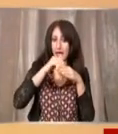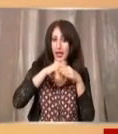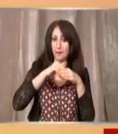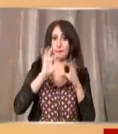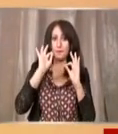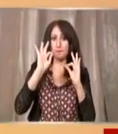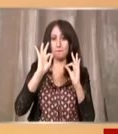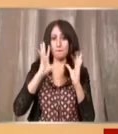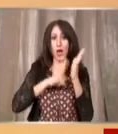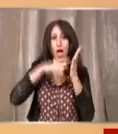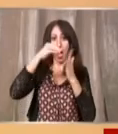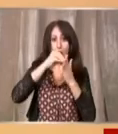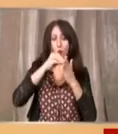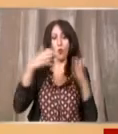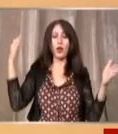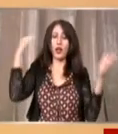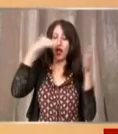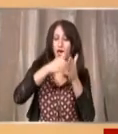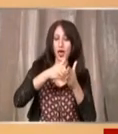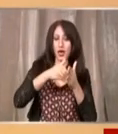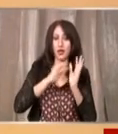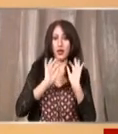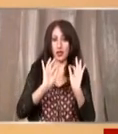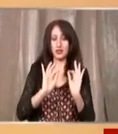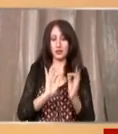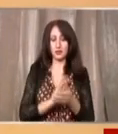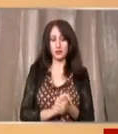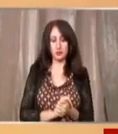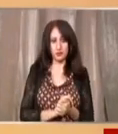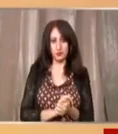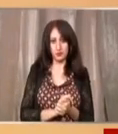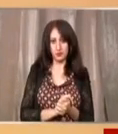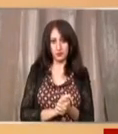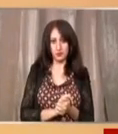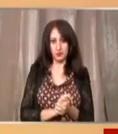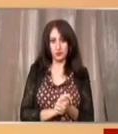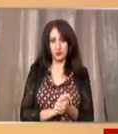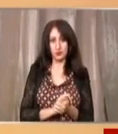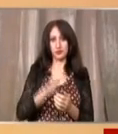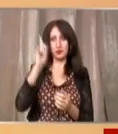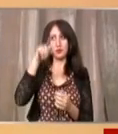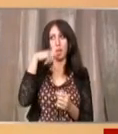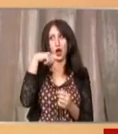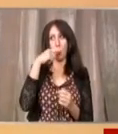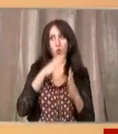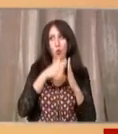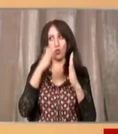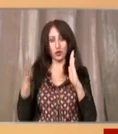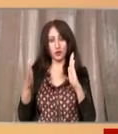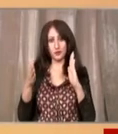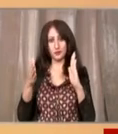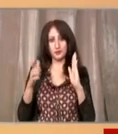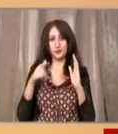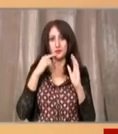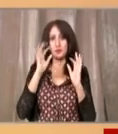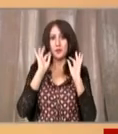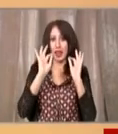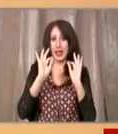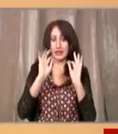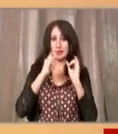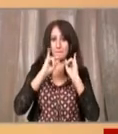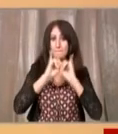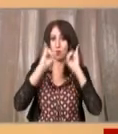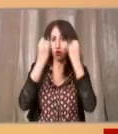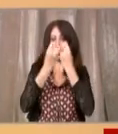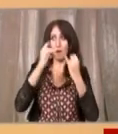كامله ومحدش هياثر على حد، ولكن احنا كلنا نخرج. وديت رساله الهيئة الوطنية للانتخابات يعني